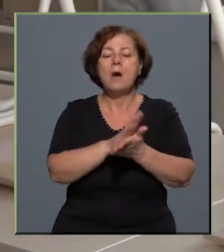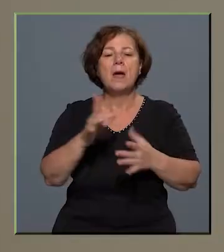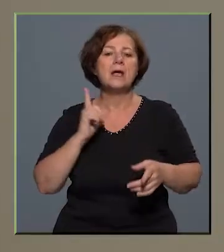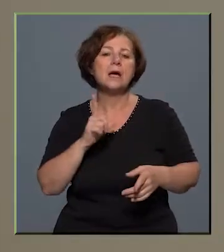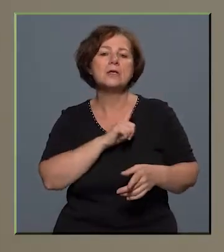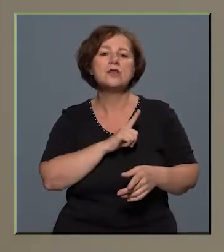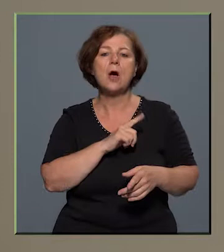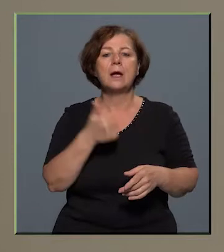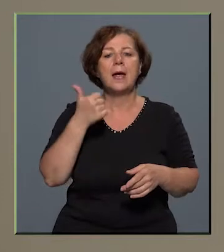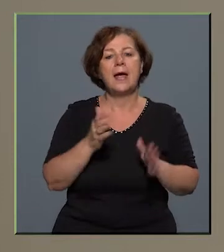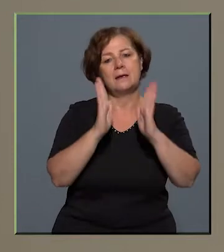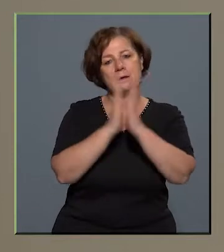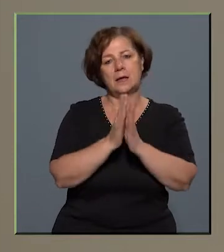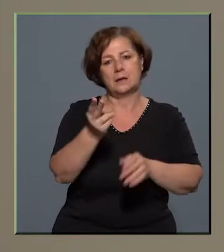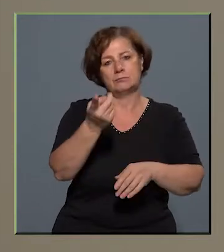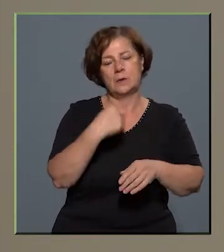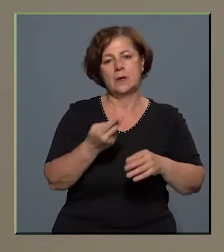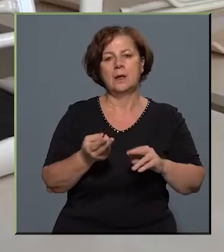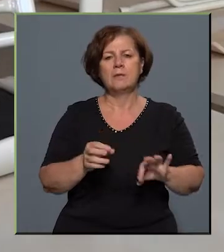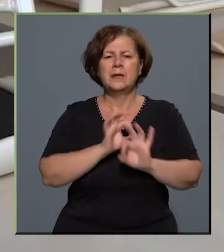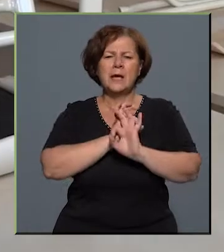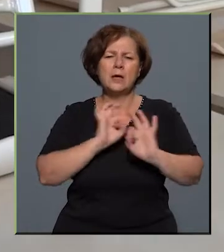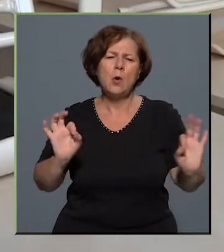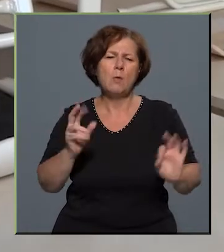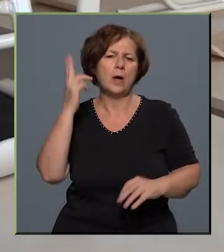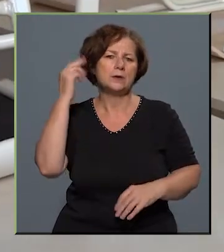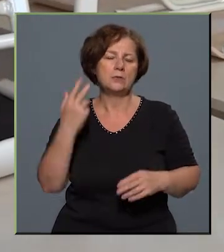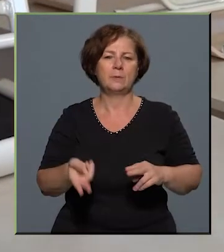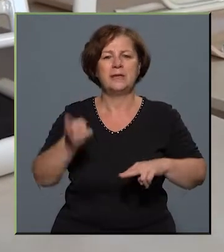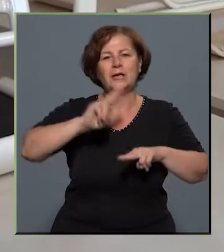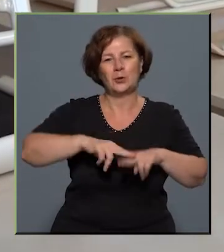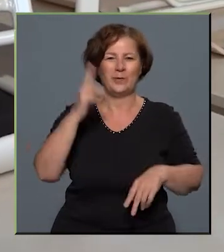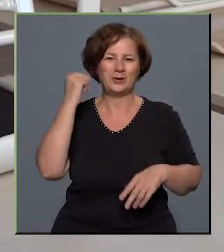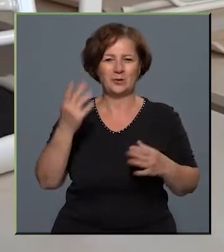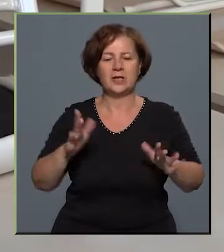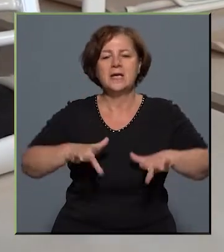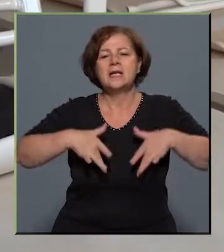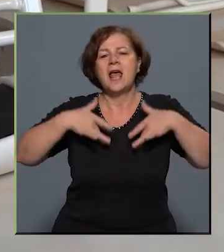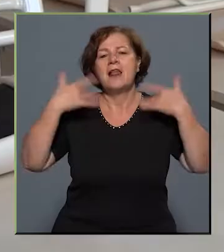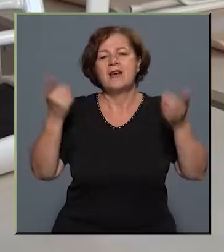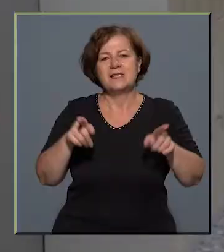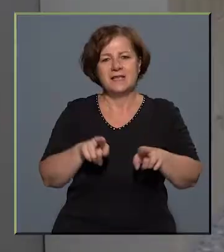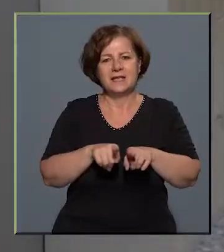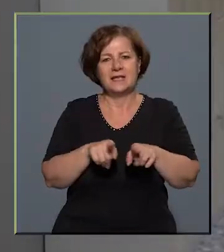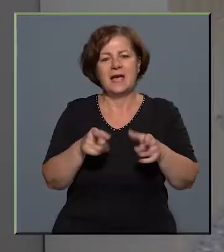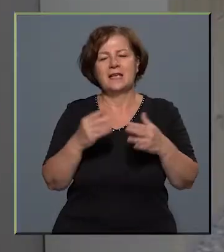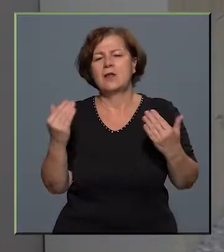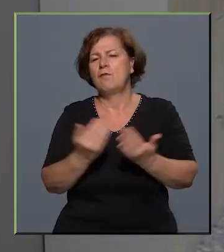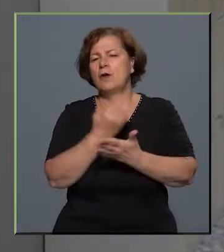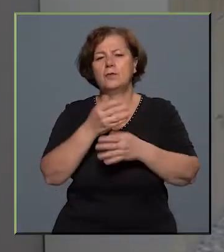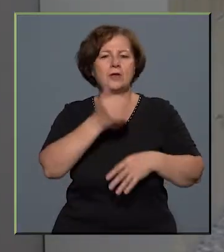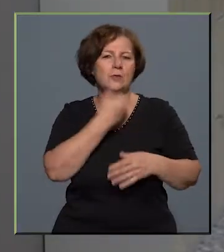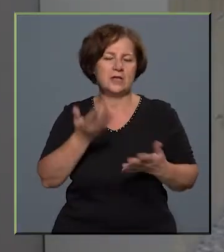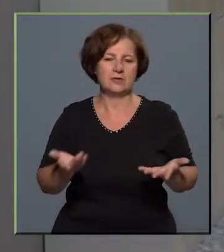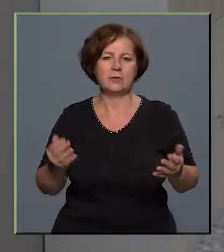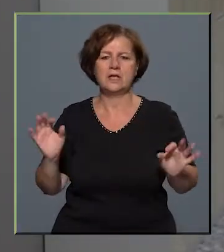csak egyet kér tőlük, hogy minél jobban tanuljanak, minél többet tanuljanak, és élvezzék ezt az vadonatúj iskolát, és